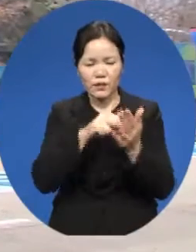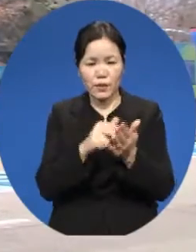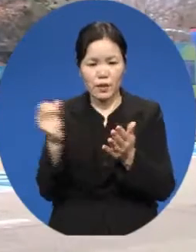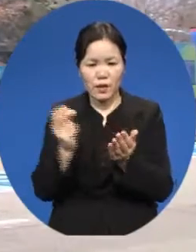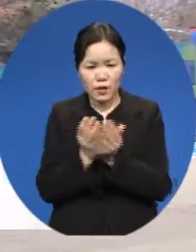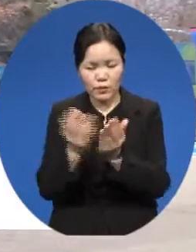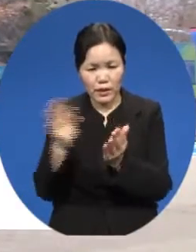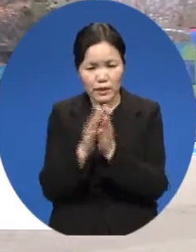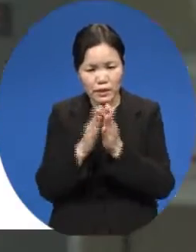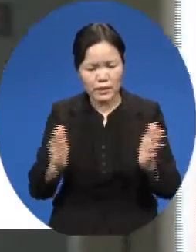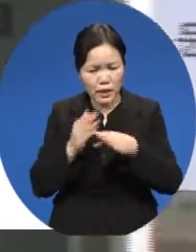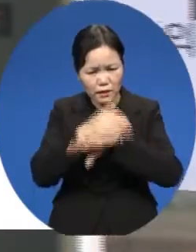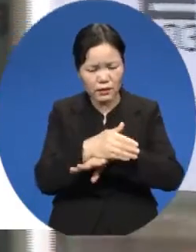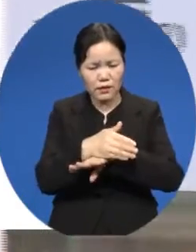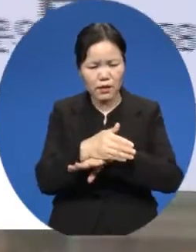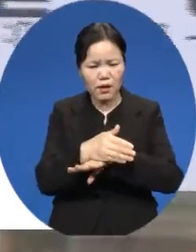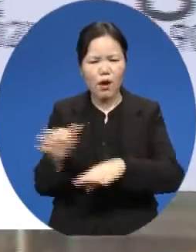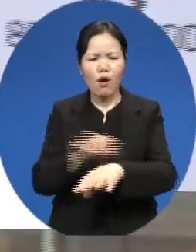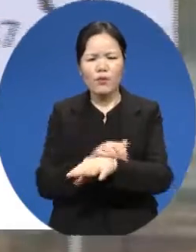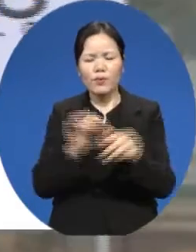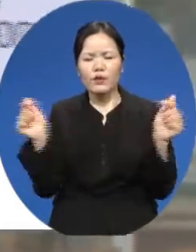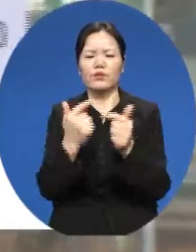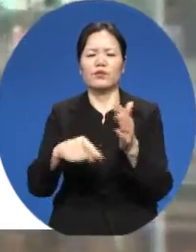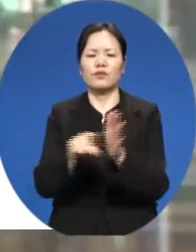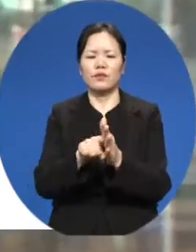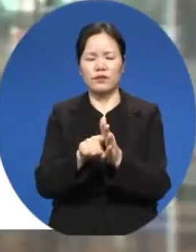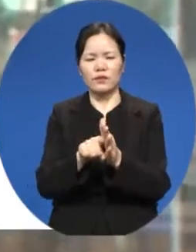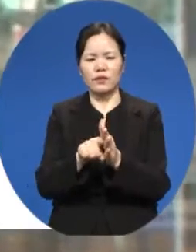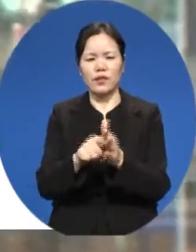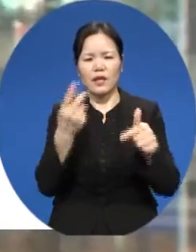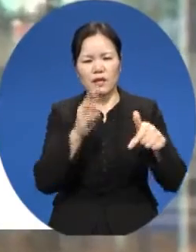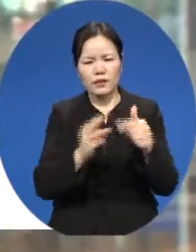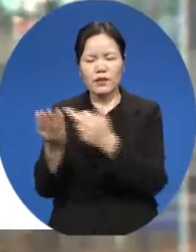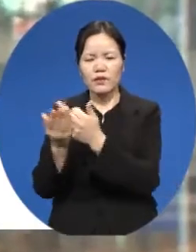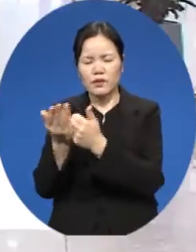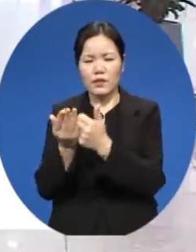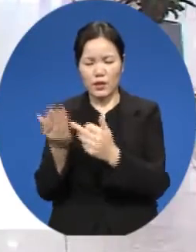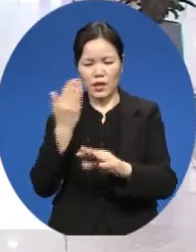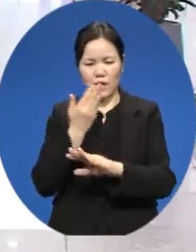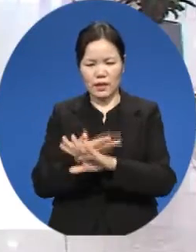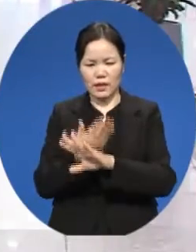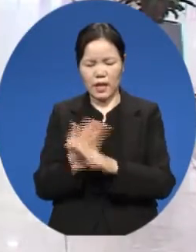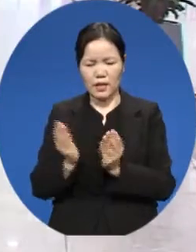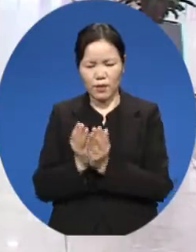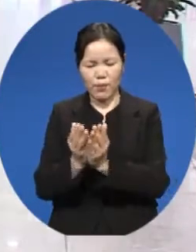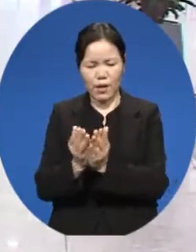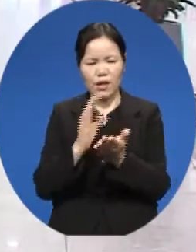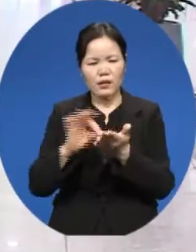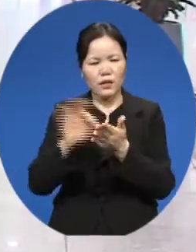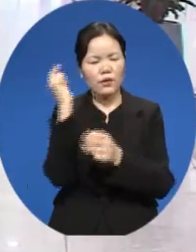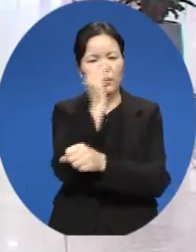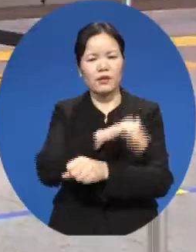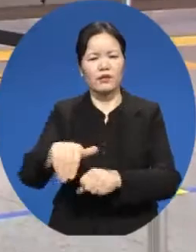재개가 늦어질 경우 화주와 여객 불편을 최소화하기 위해 인천 제주 항로에 대체 선박을 투입한다는